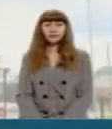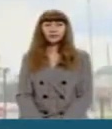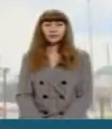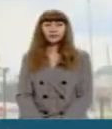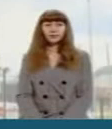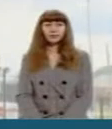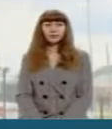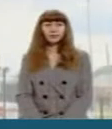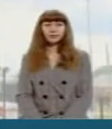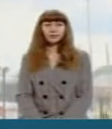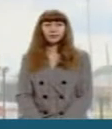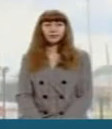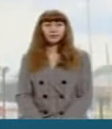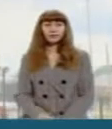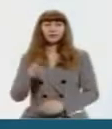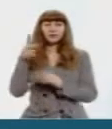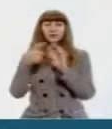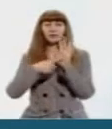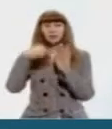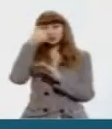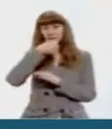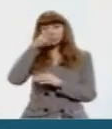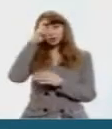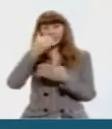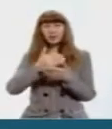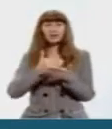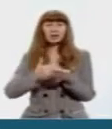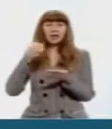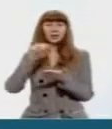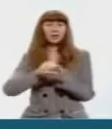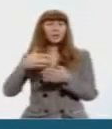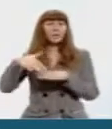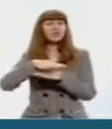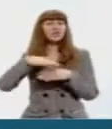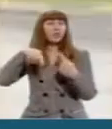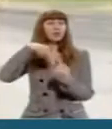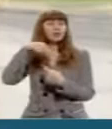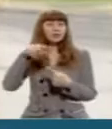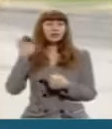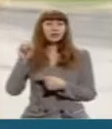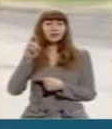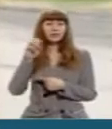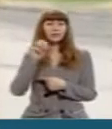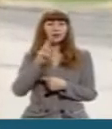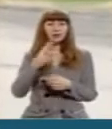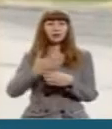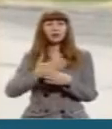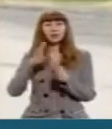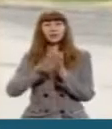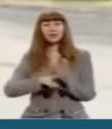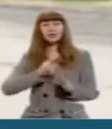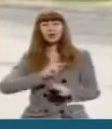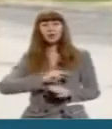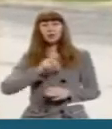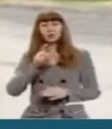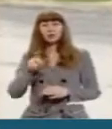Бағдарламаның екінші бағыты жаппай кәсіпкерлікті дамыту. Осы орайда бастау бизнес жобасы бойынша биыл 60 адам кәсіпкерлік негізін меңгермек. Қазір олардың